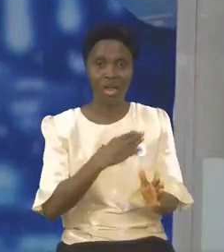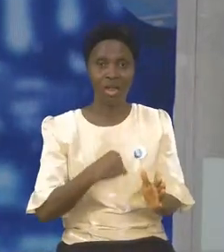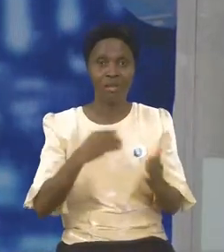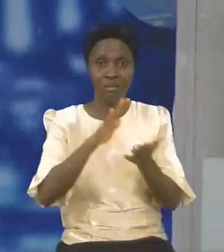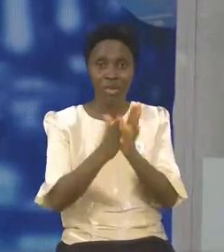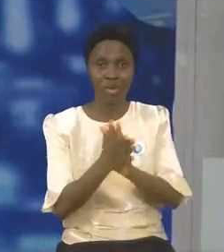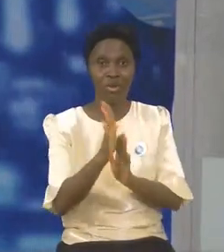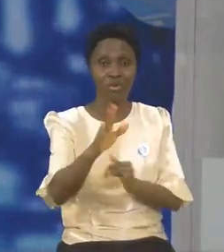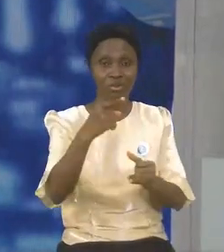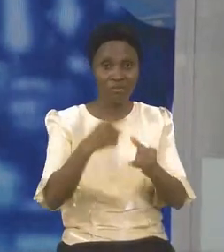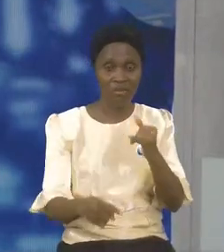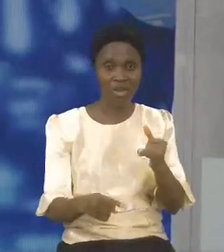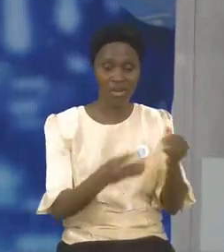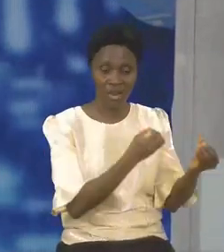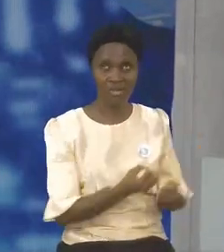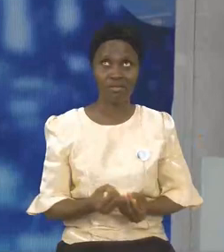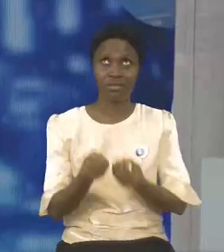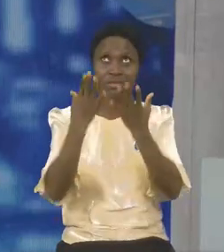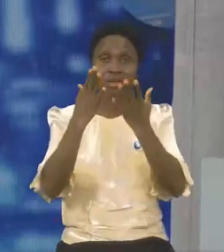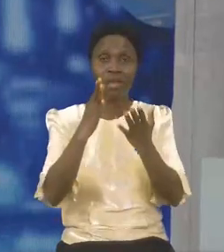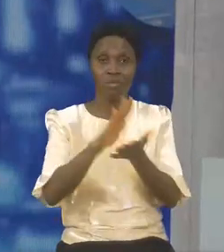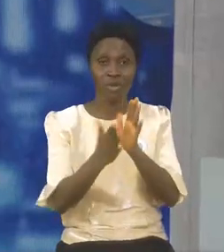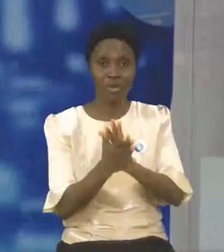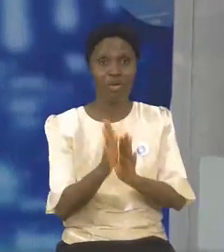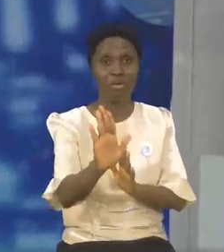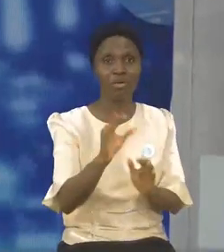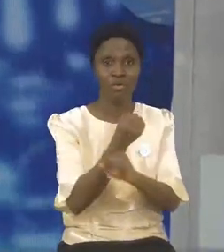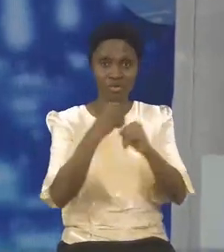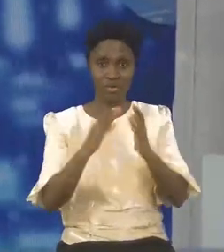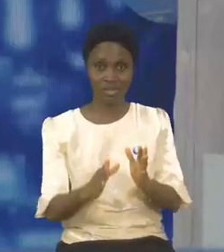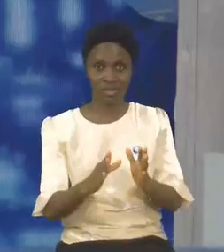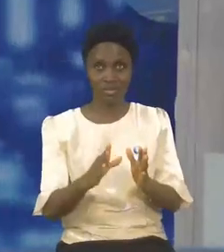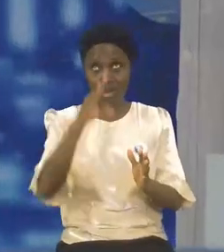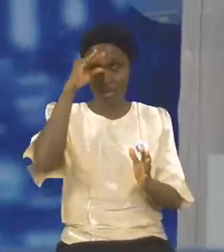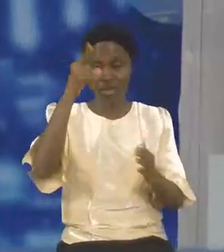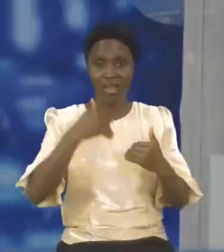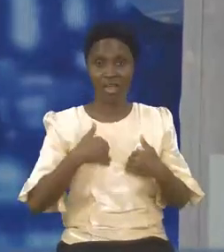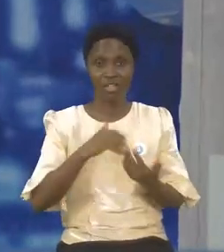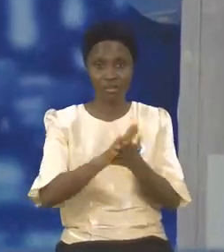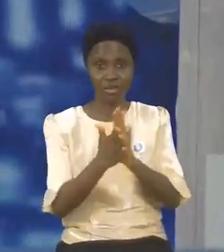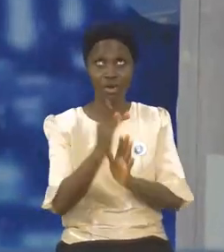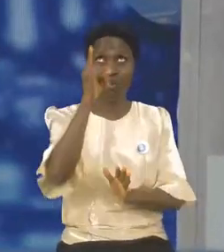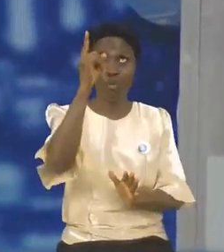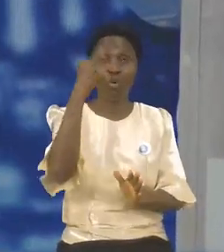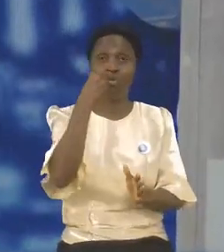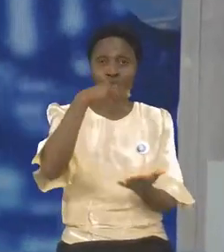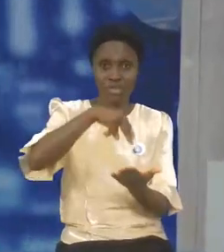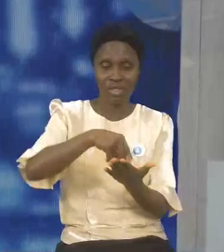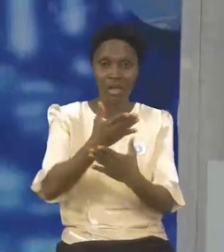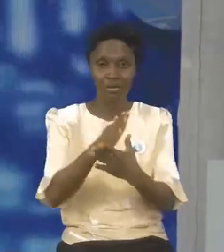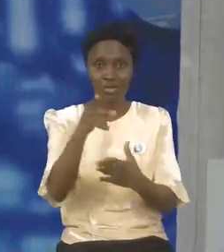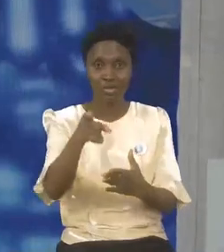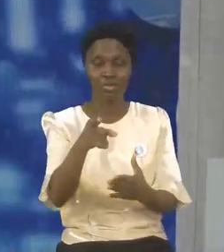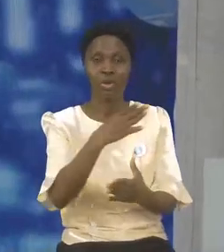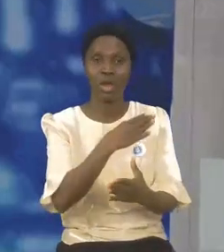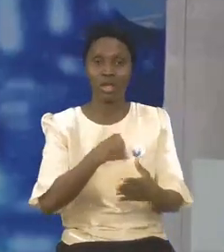ton substitut, il est devenu ton sacrifice final, il est devenu ton sauveur, et Christ est devenu